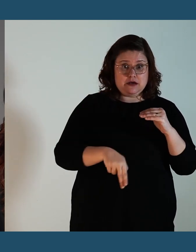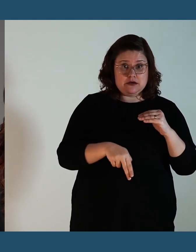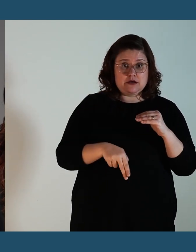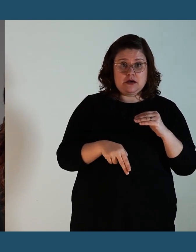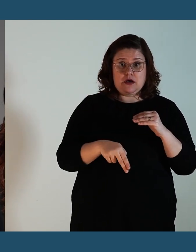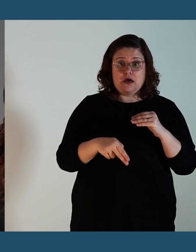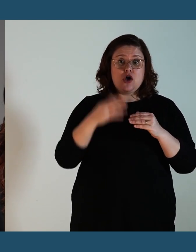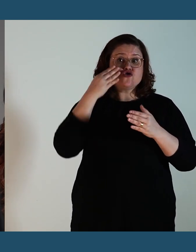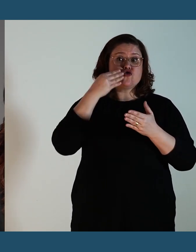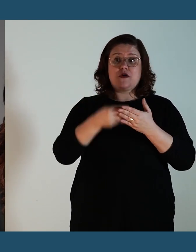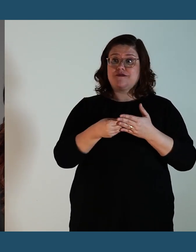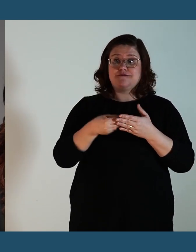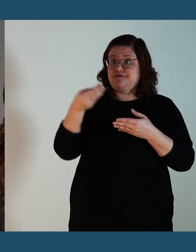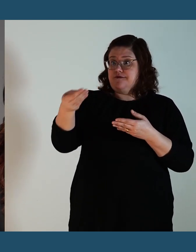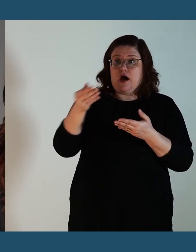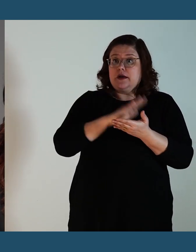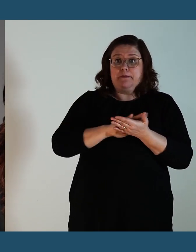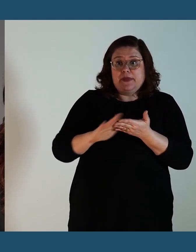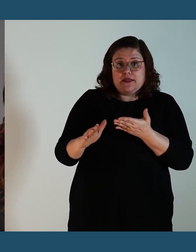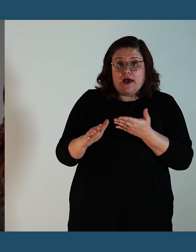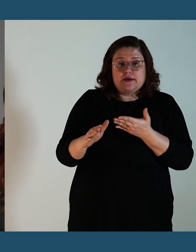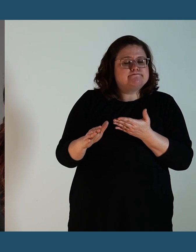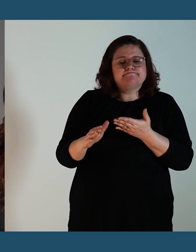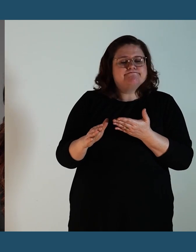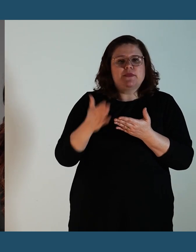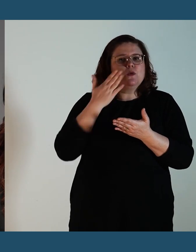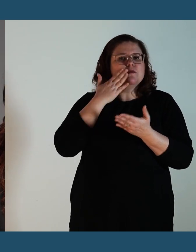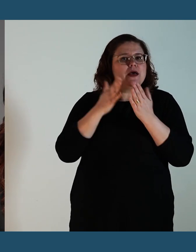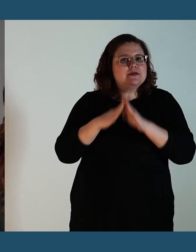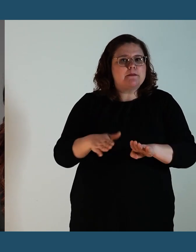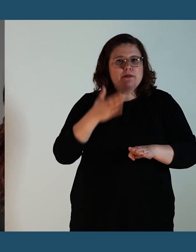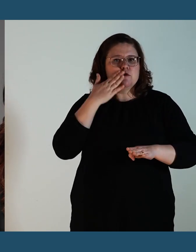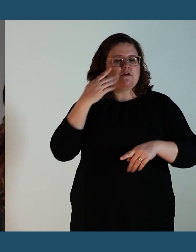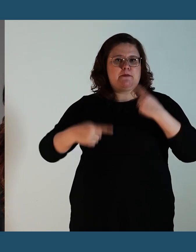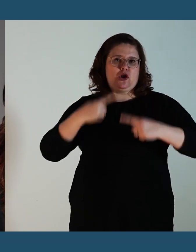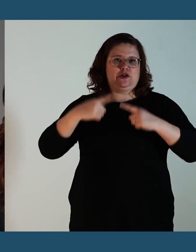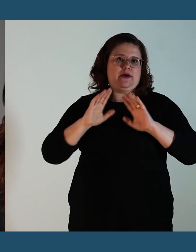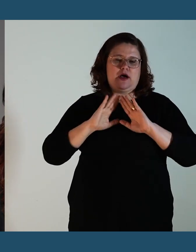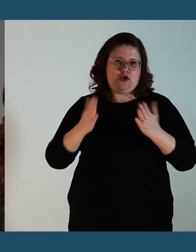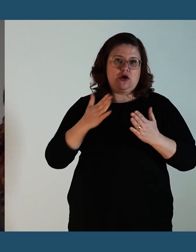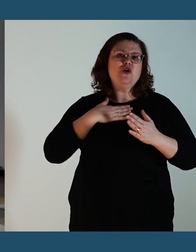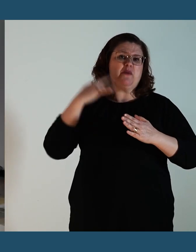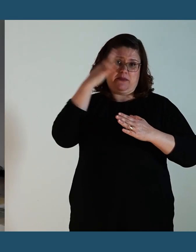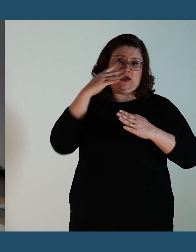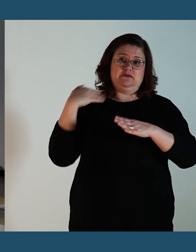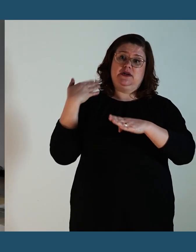tarjonnut mitään tilalle, niin mun mielestä se ei ole kestävää politiikkaa millään tavalla.